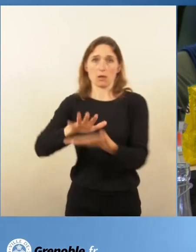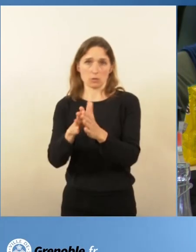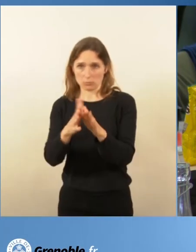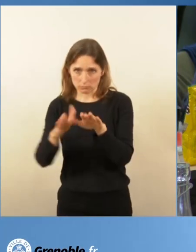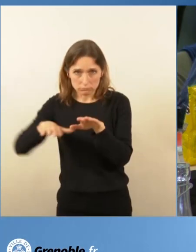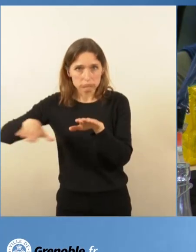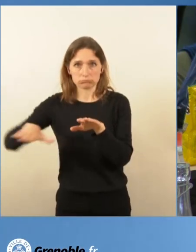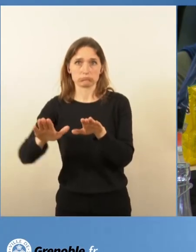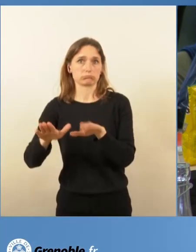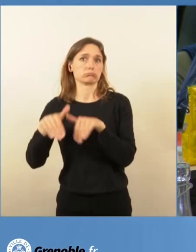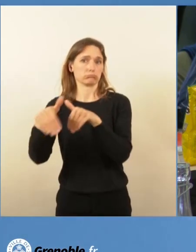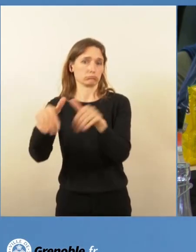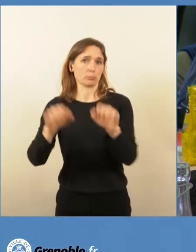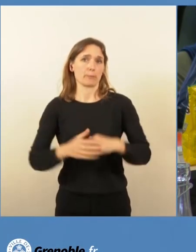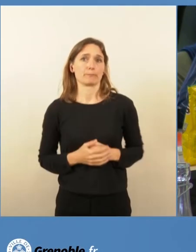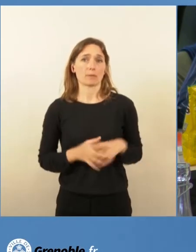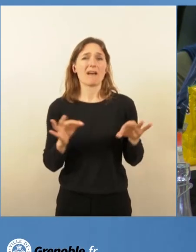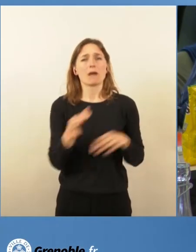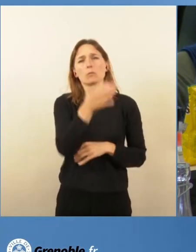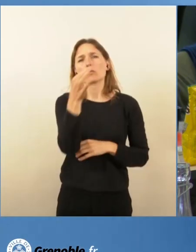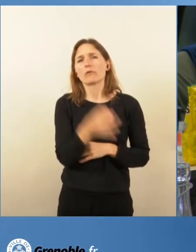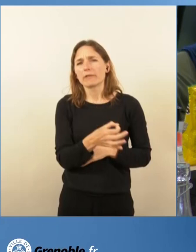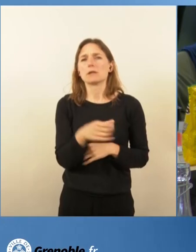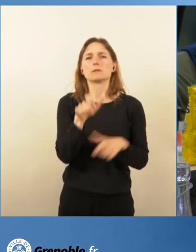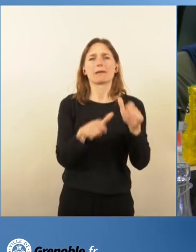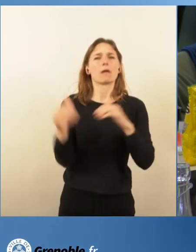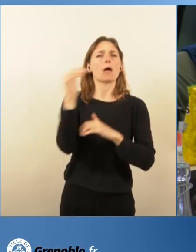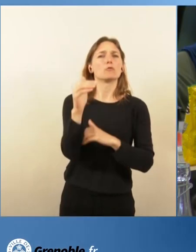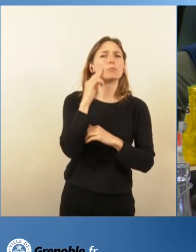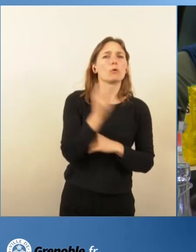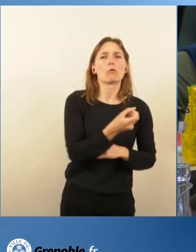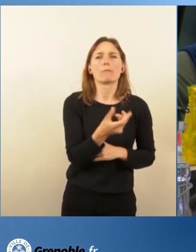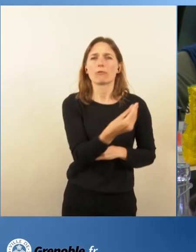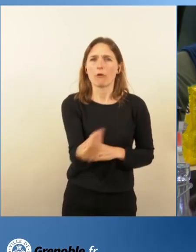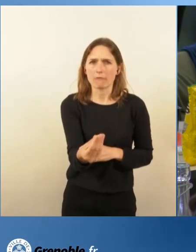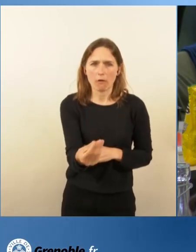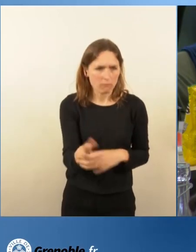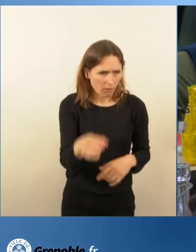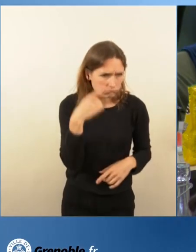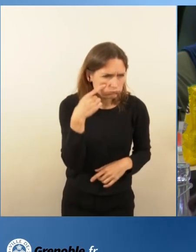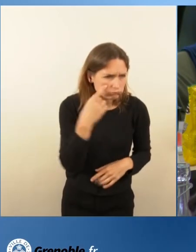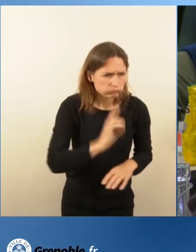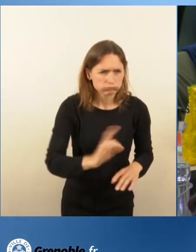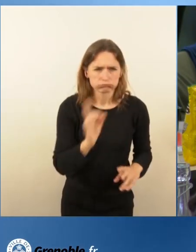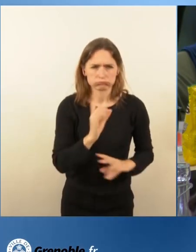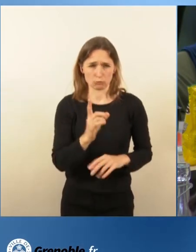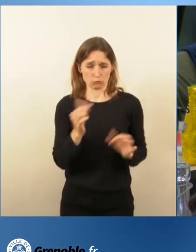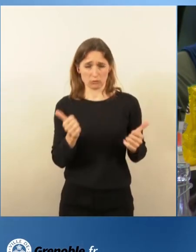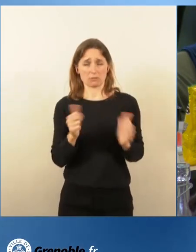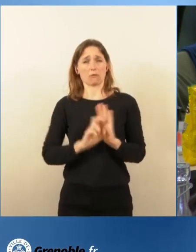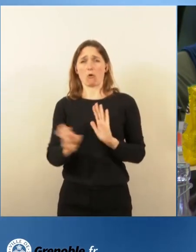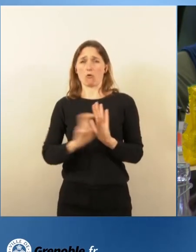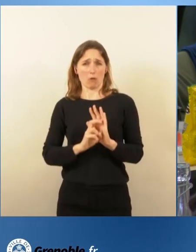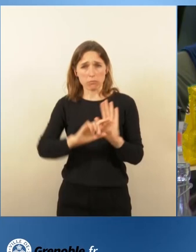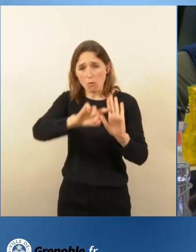sur les taux d'encadrement là aussi j'ai entendu des choses fausses donc évidemment nous respectons la loi Grenoble sur les taux d'encadrement évidemment